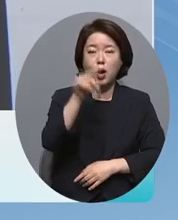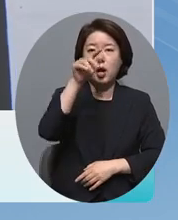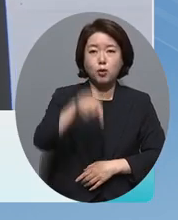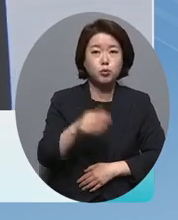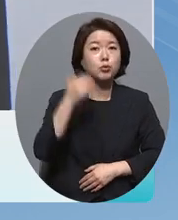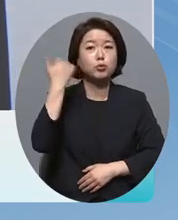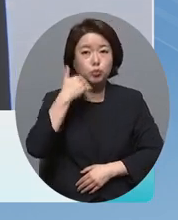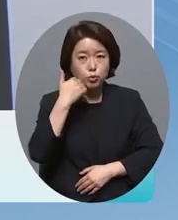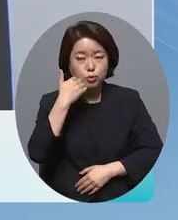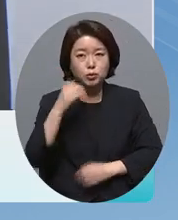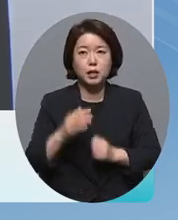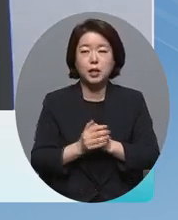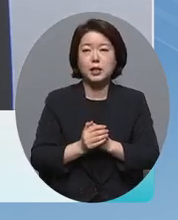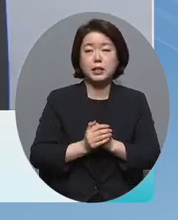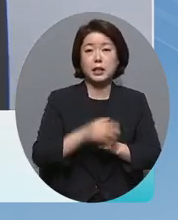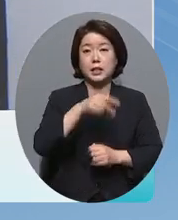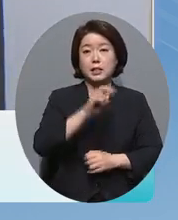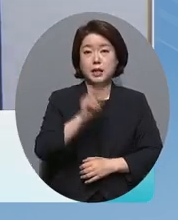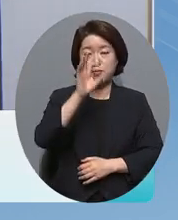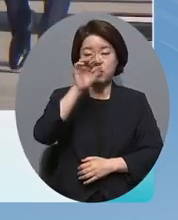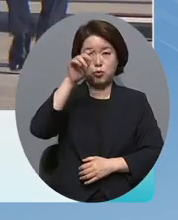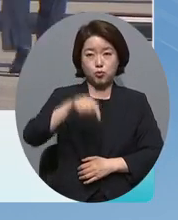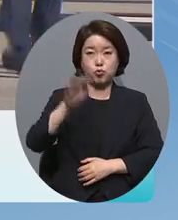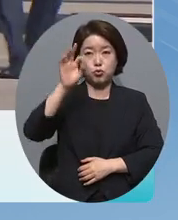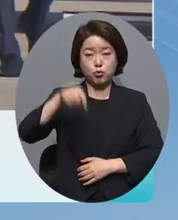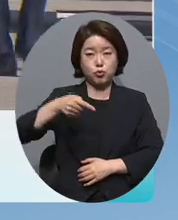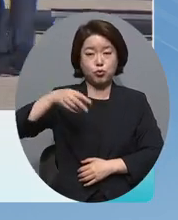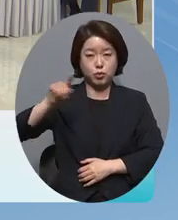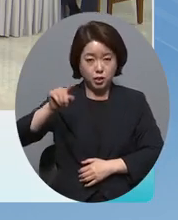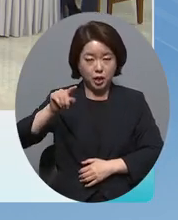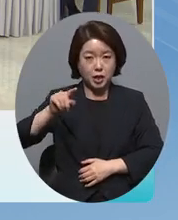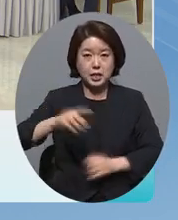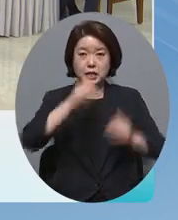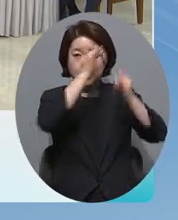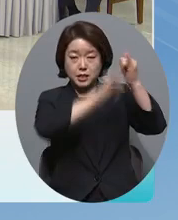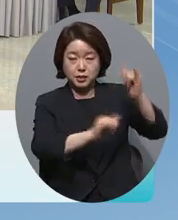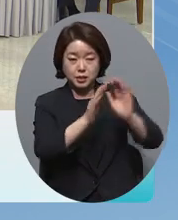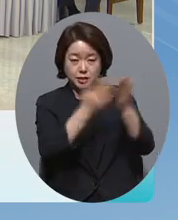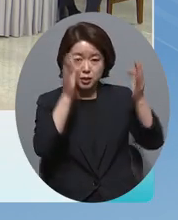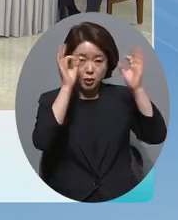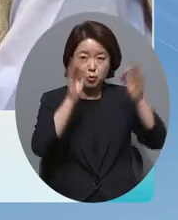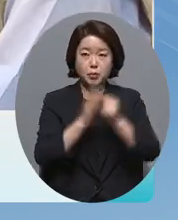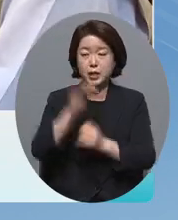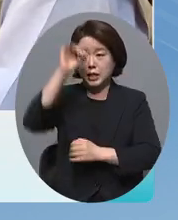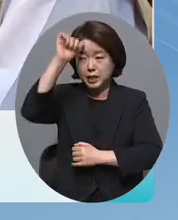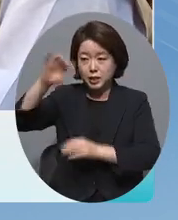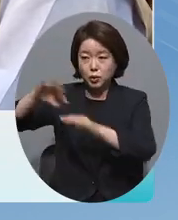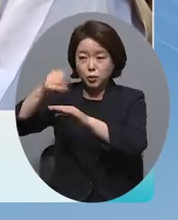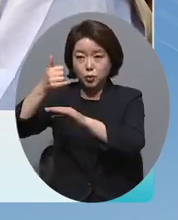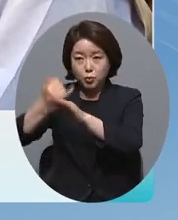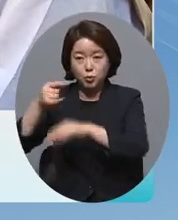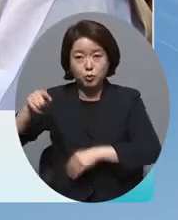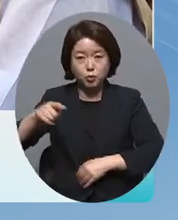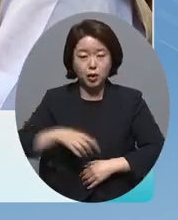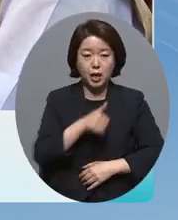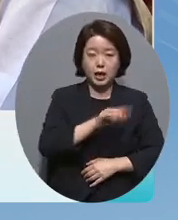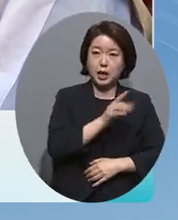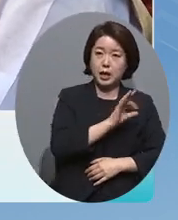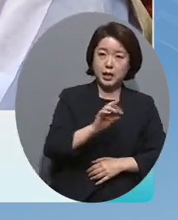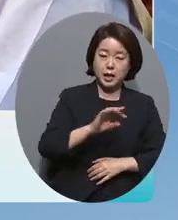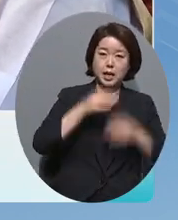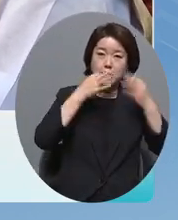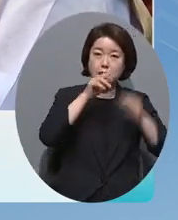사람이 그 삼국유사에 따르면 인도 공주가 배를 타고 내려와서 가야의 김수로왕과 결혼을